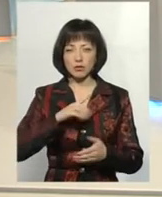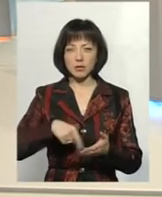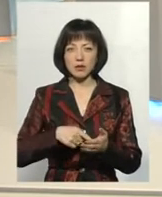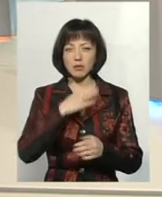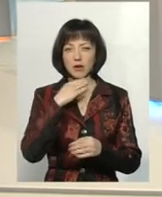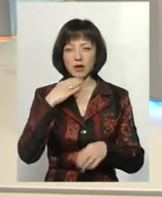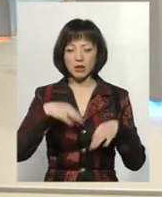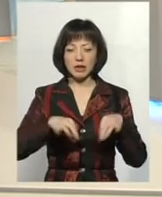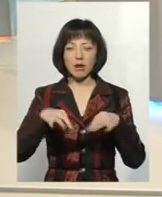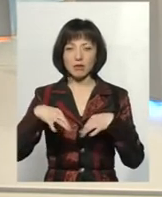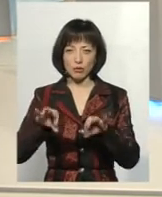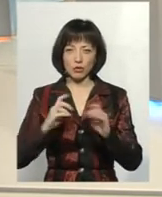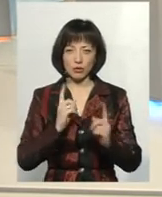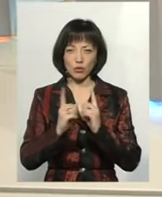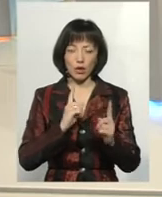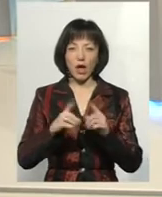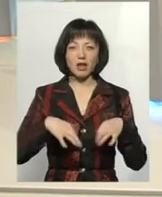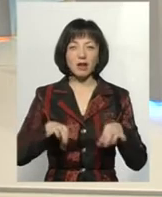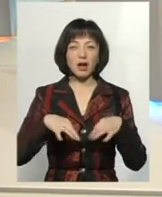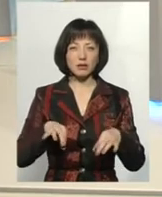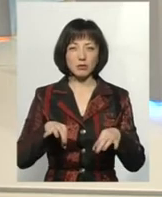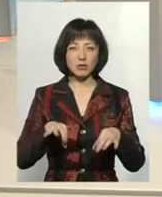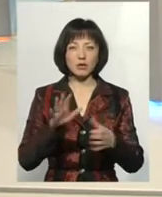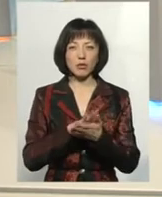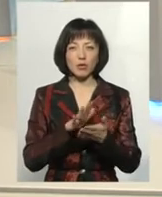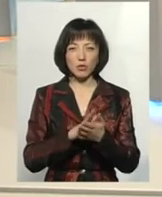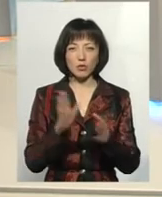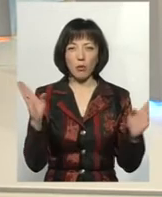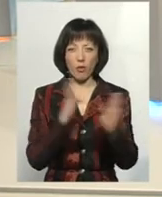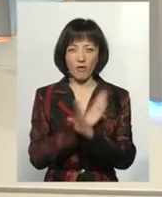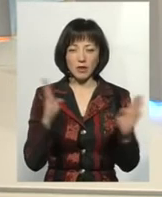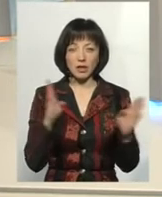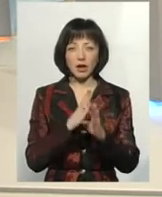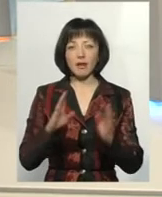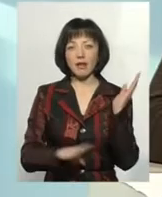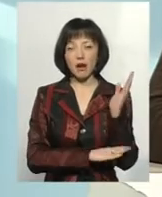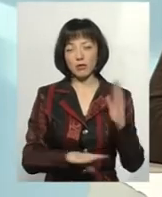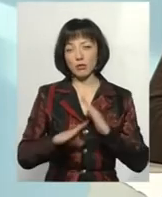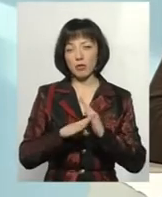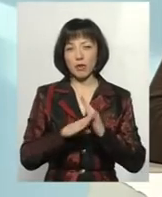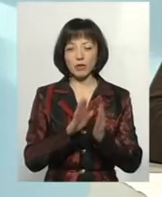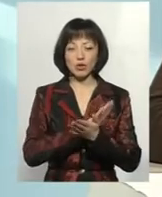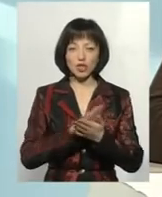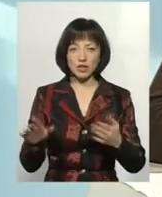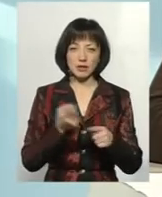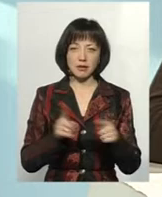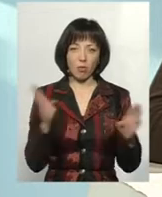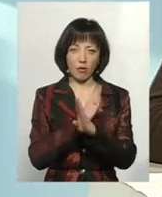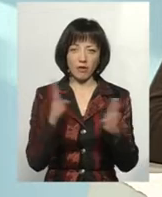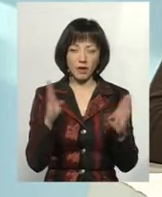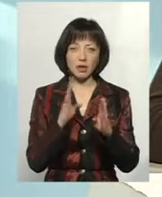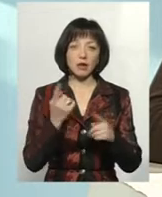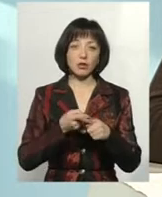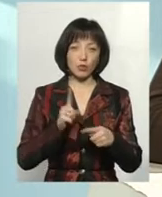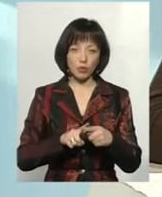дуже багато транспорту. І транспорт, він забруднює атмосферне повітря. Дерева нам допомагають очистити це атмосферне повітря. І